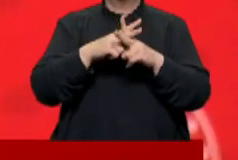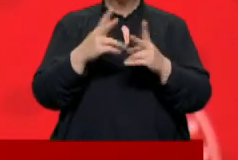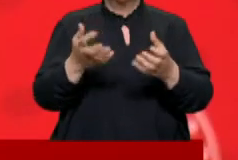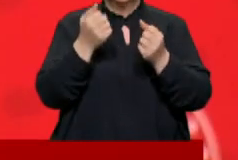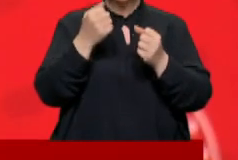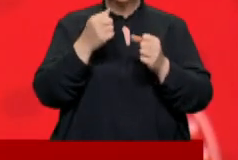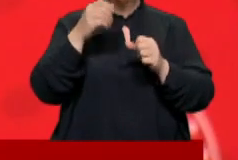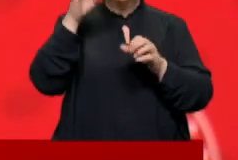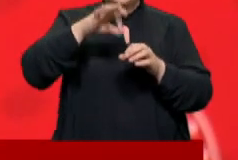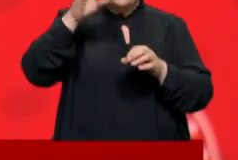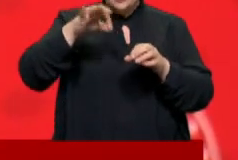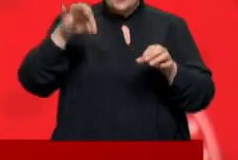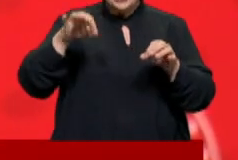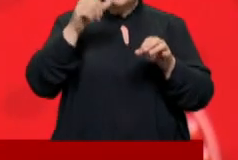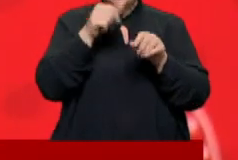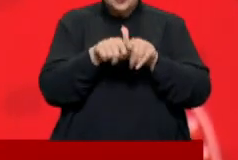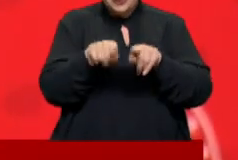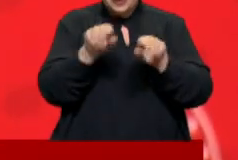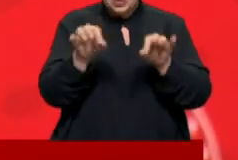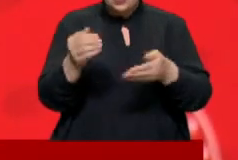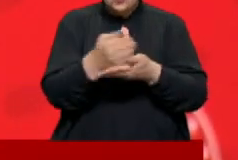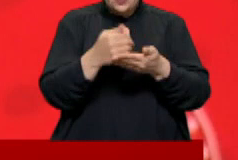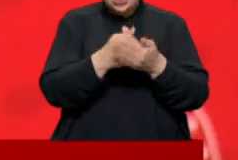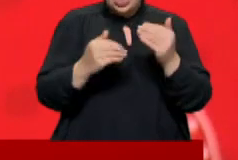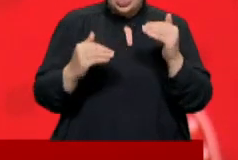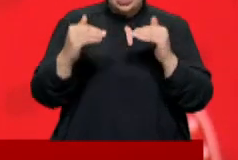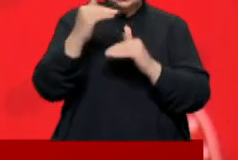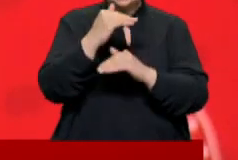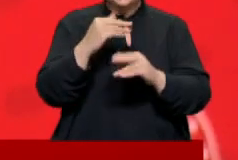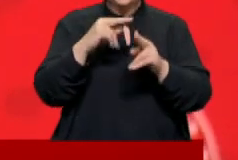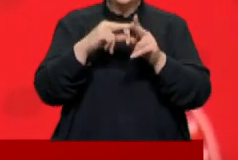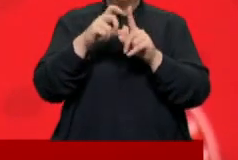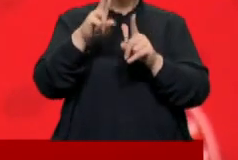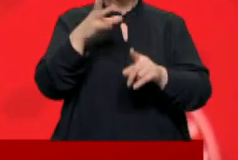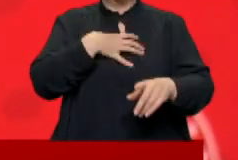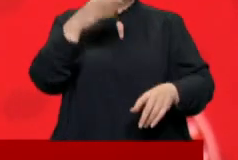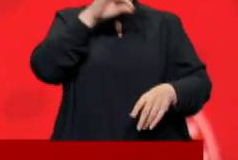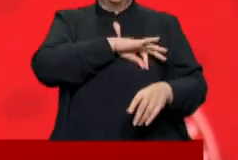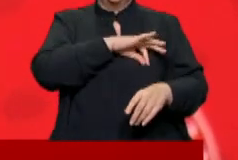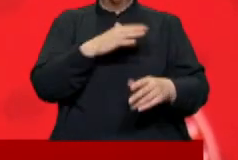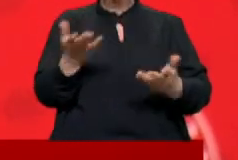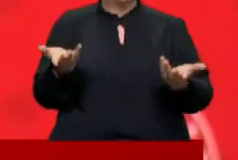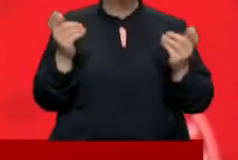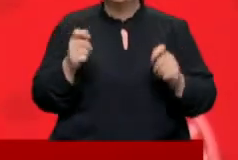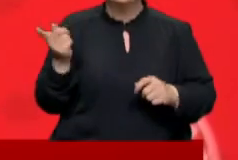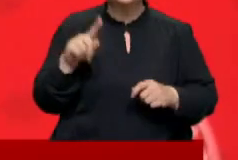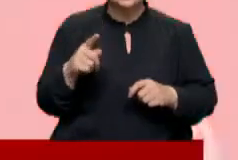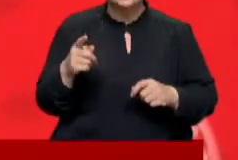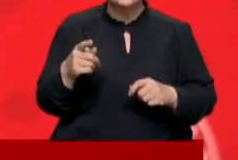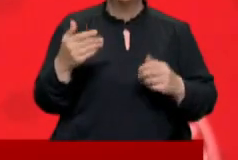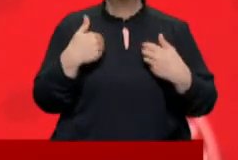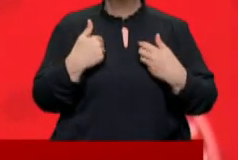kurtulun. Damlama sistemiyle girerek verimdeki artışın katma değerini alın cebinize koyun. Ne yapalım başka? Biz